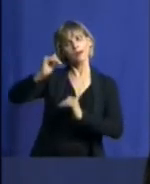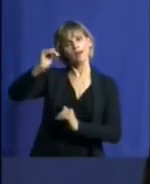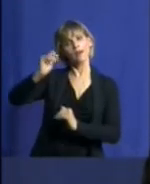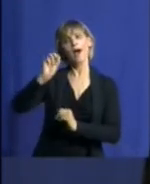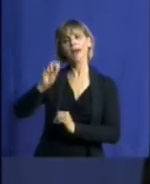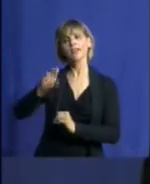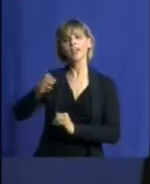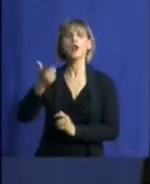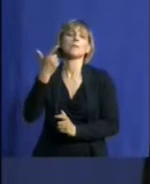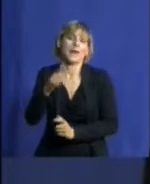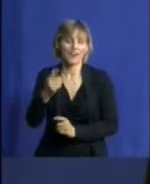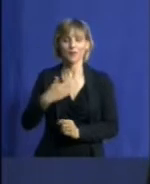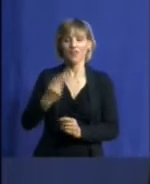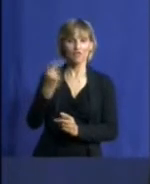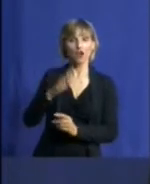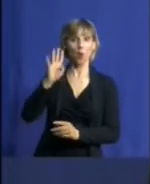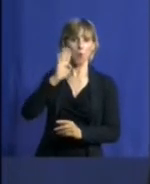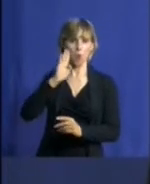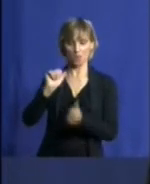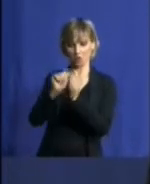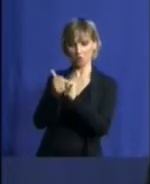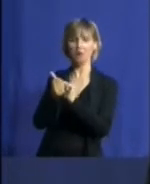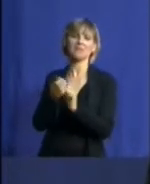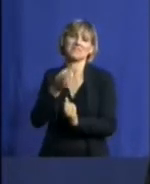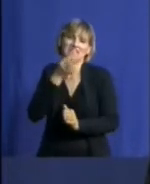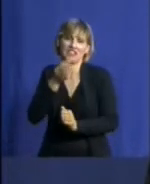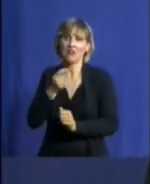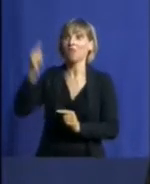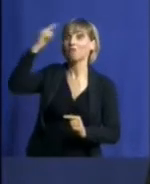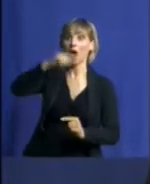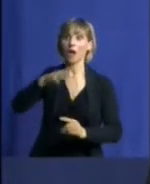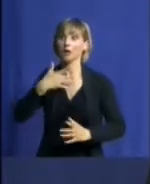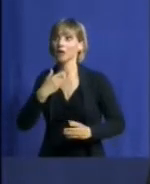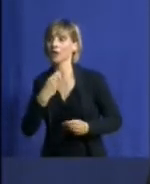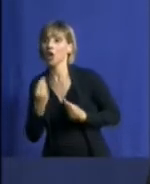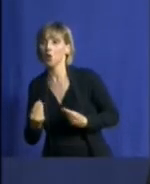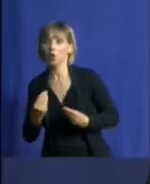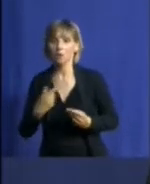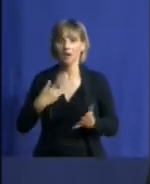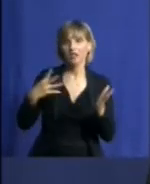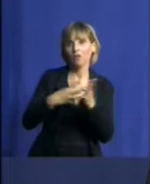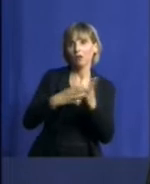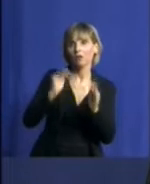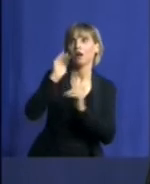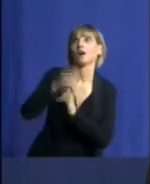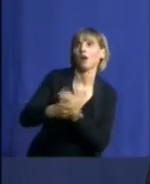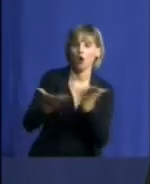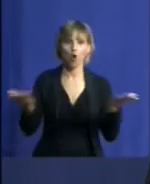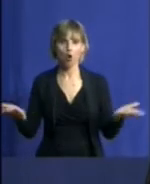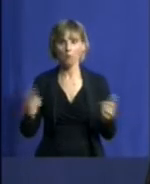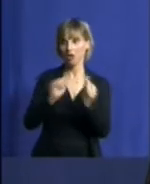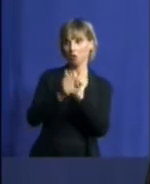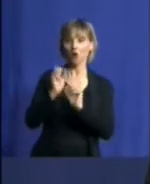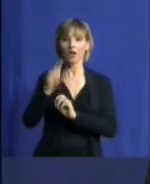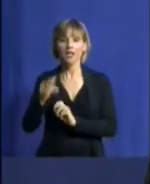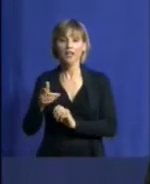questo, perché l'uomo fondamentalmente che decide di fare uno sport non è che fa lì a fatica a dire e a sottolineare l'importanza dello sport, dell'essere